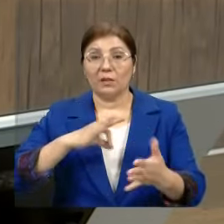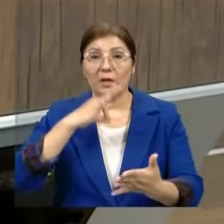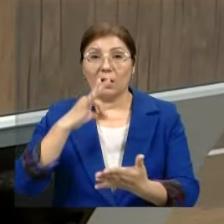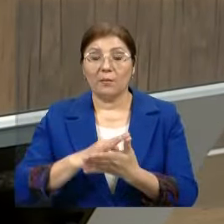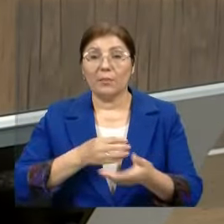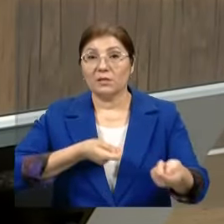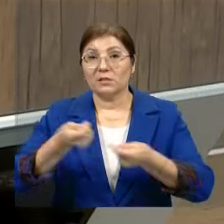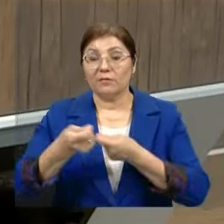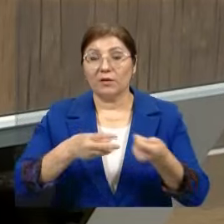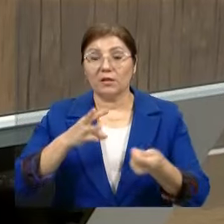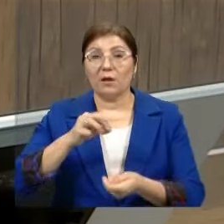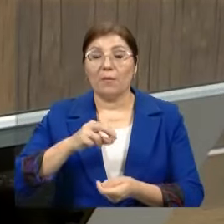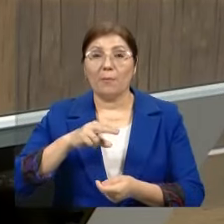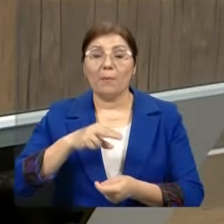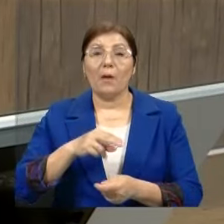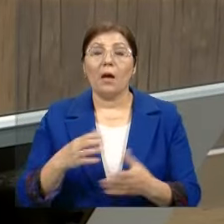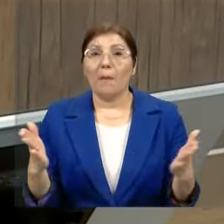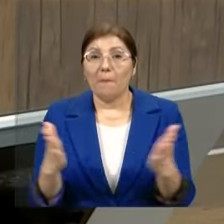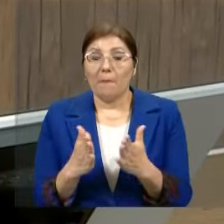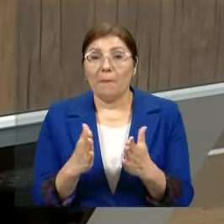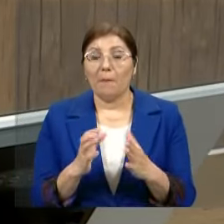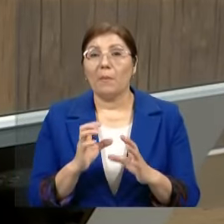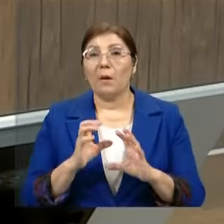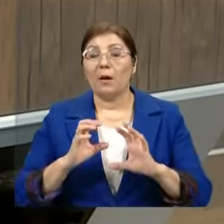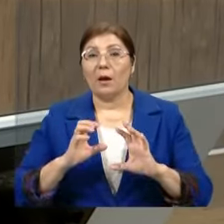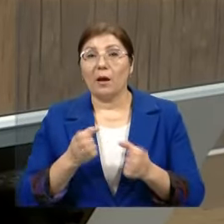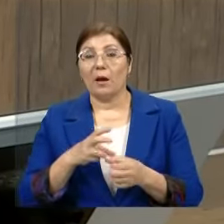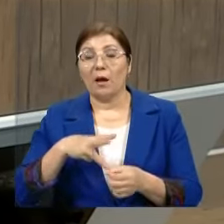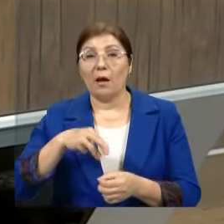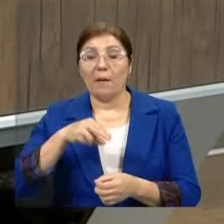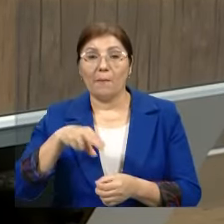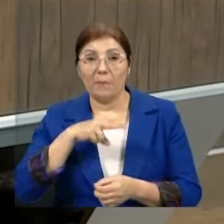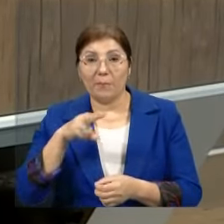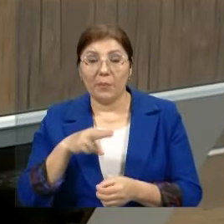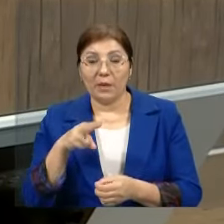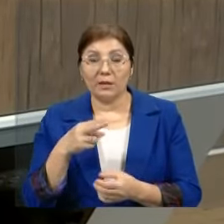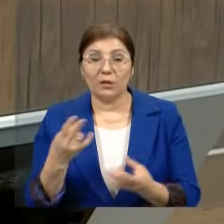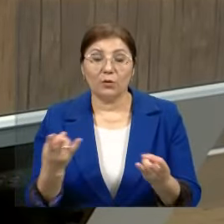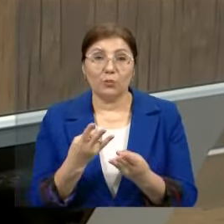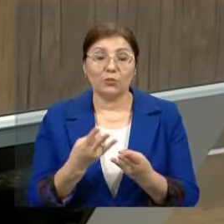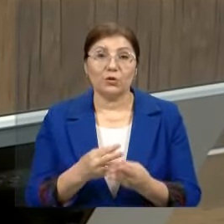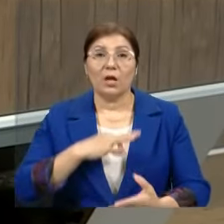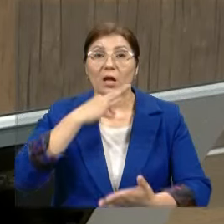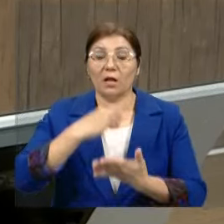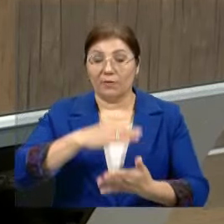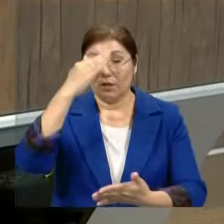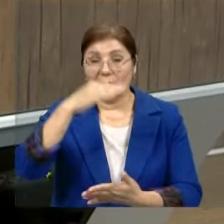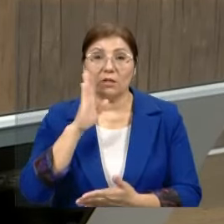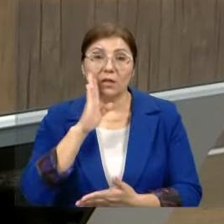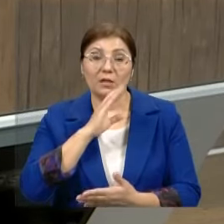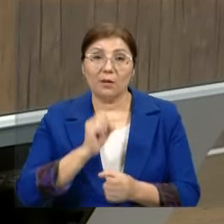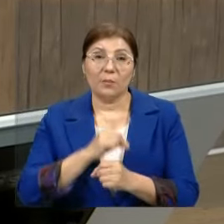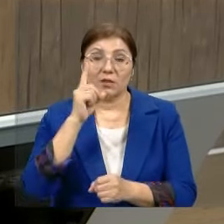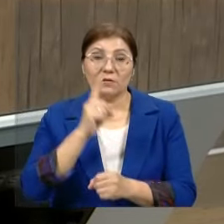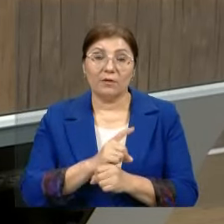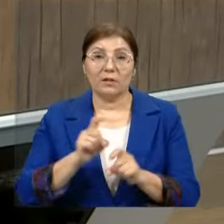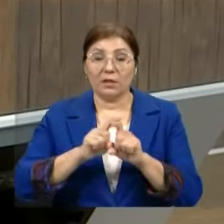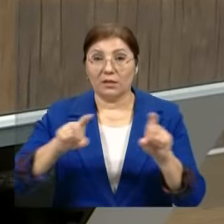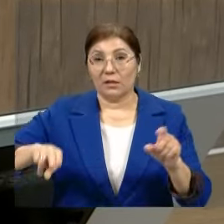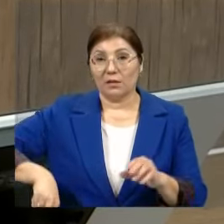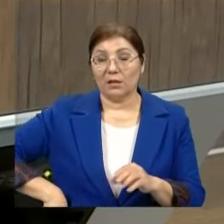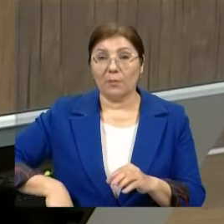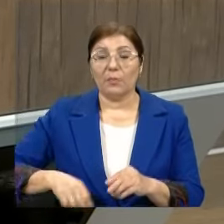управления мопедами и скутерами. Также нужно предусмотреть ответственность родителей, подаривших мопед несовершеннолетнему ребенку. Поручая довести до директоров школ о